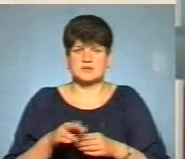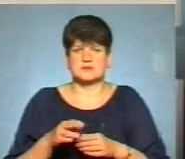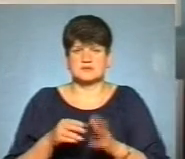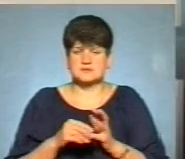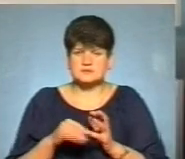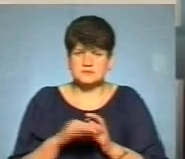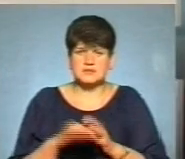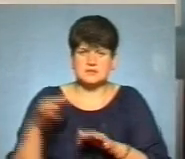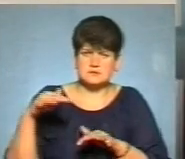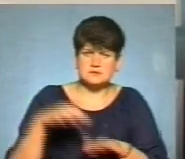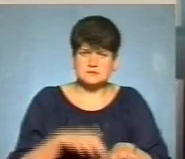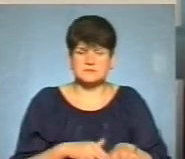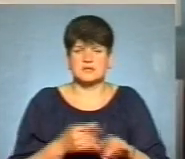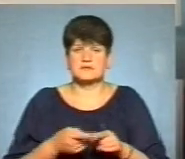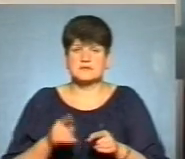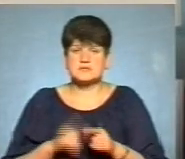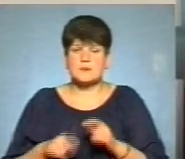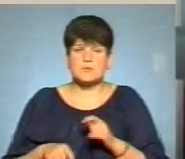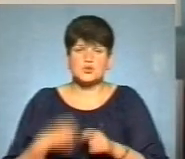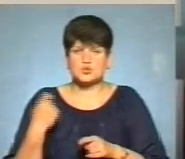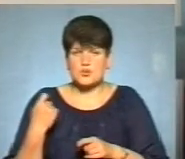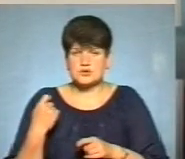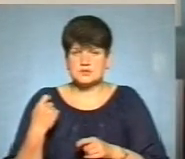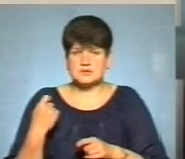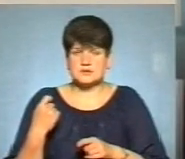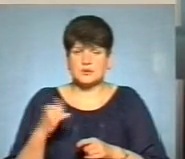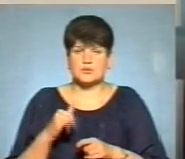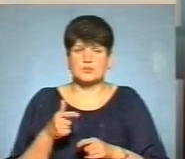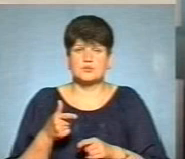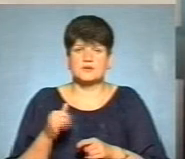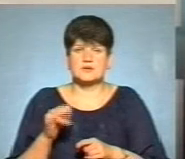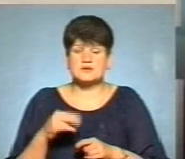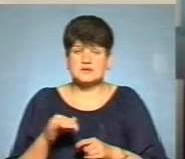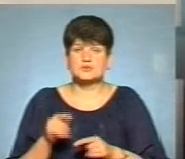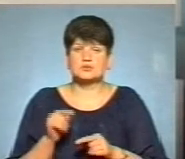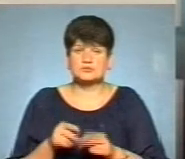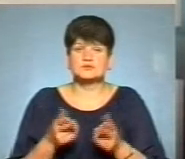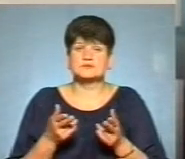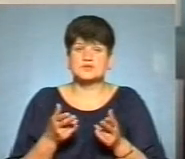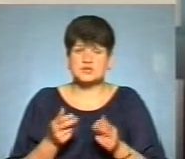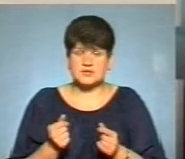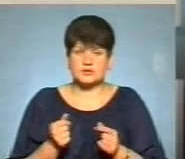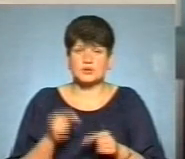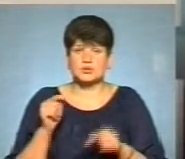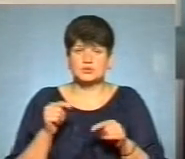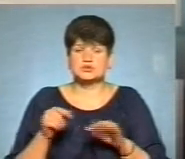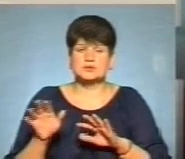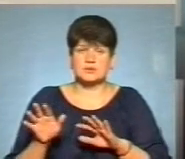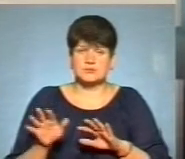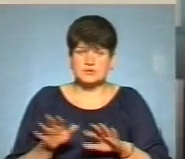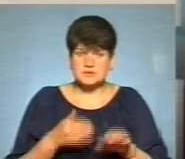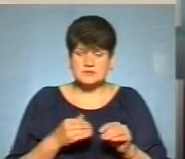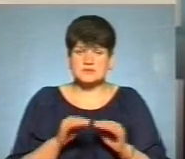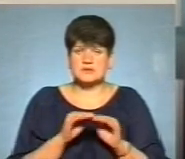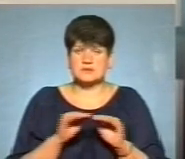це, скажімо, пошкодження певних угідь. Тому, звичайно, дощі пройшлися,